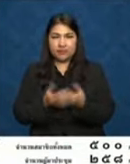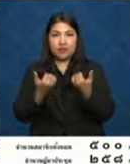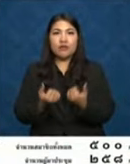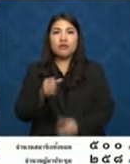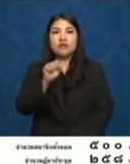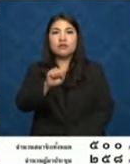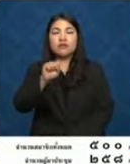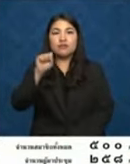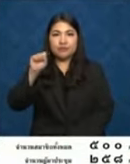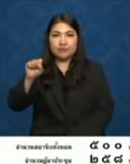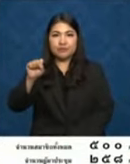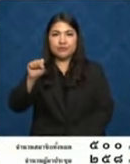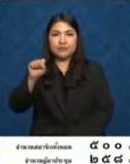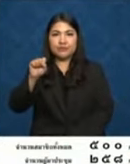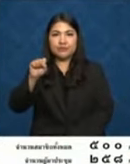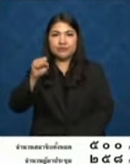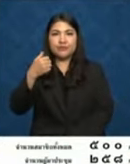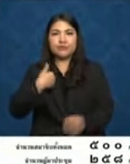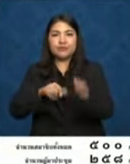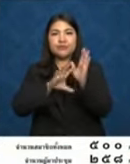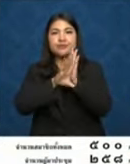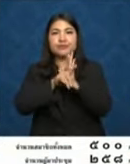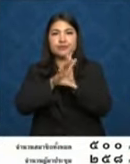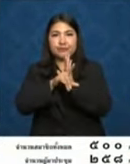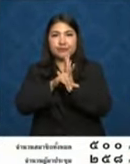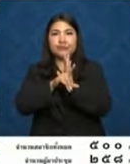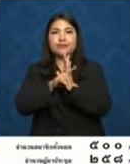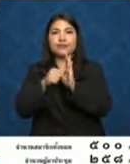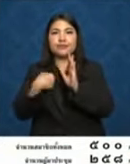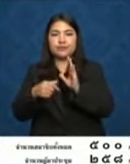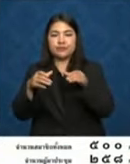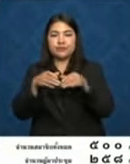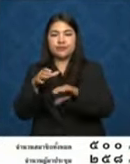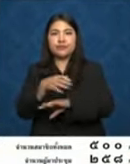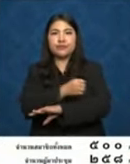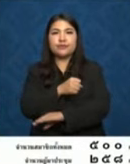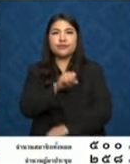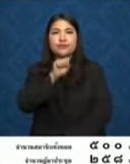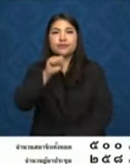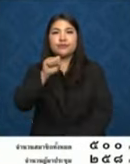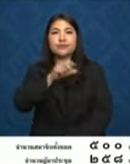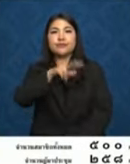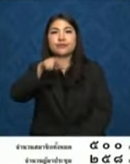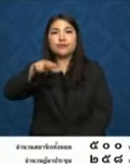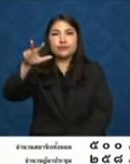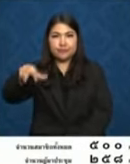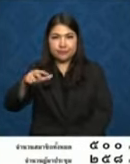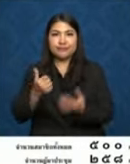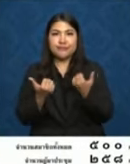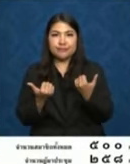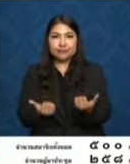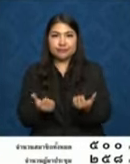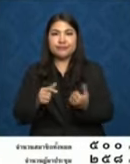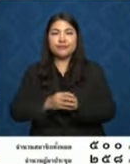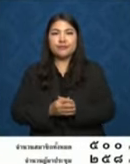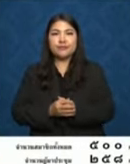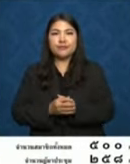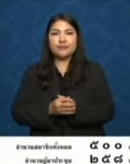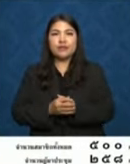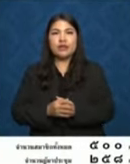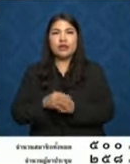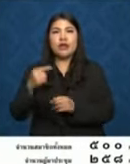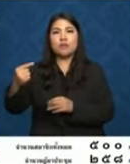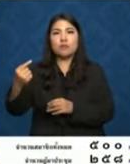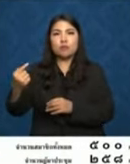ชิกสภาผู้แทนราษฎรจังหวัดชลบุรีเขต5พรรคเพื่อไทยผ ผมได้คำร้องเรียน